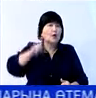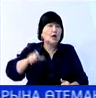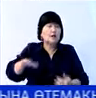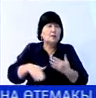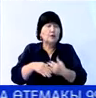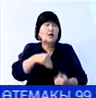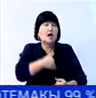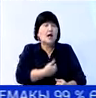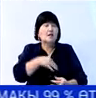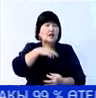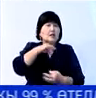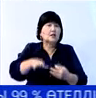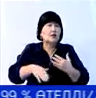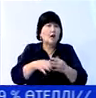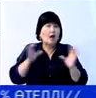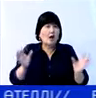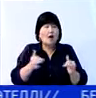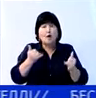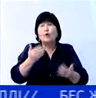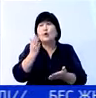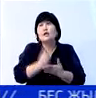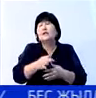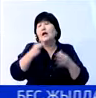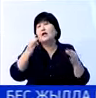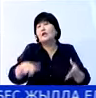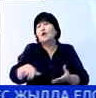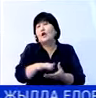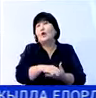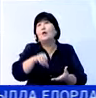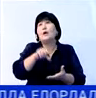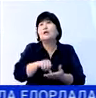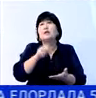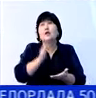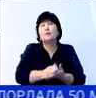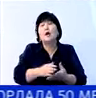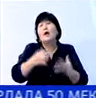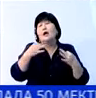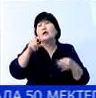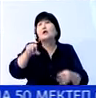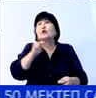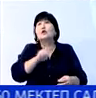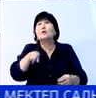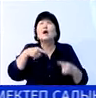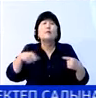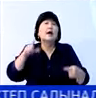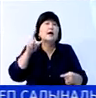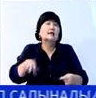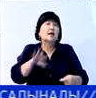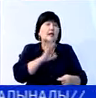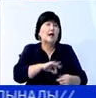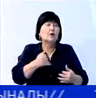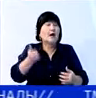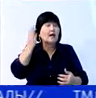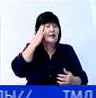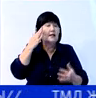жетім жесірге қамқор болу, дұрыс қағидаларды ұстанатын кез келген қоғамның ажырамас бөлігі. Еріктілер жұмысы бұл басқа адамдардың игілігі үшін